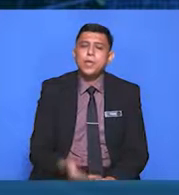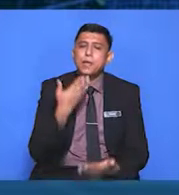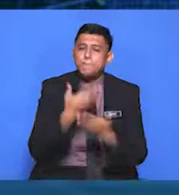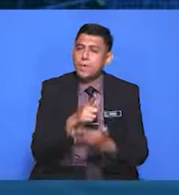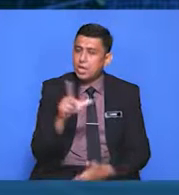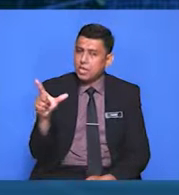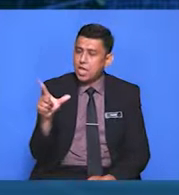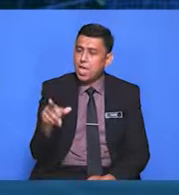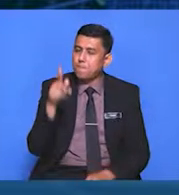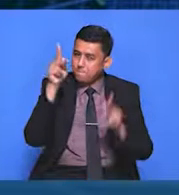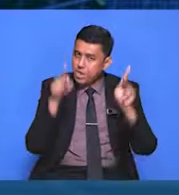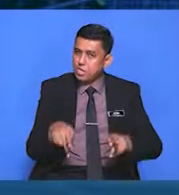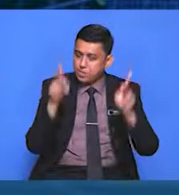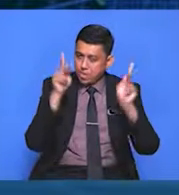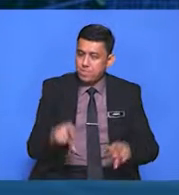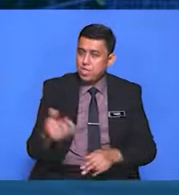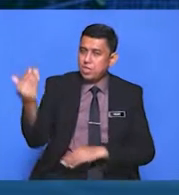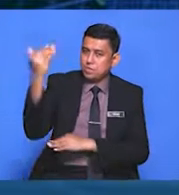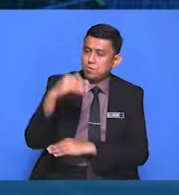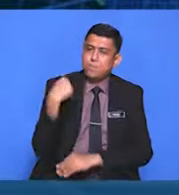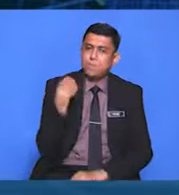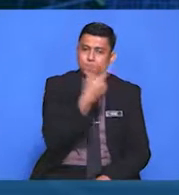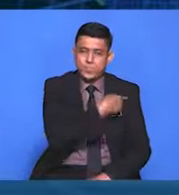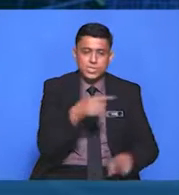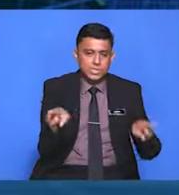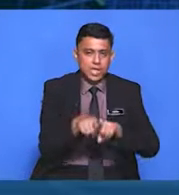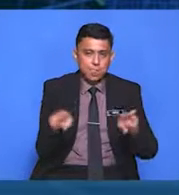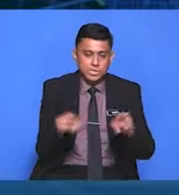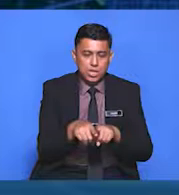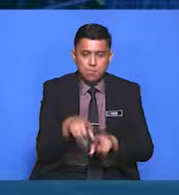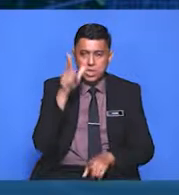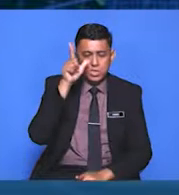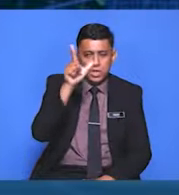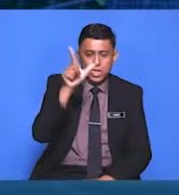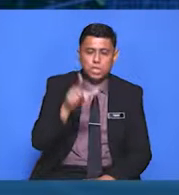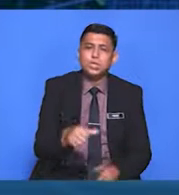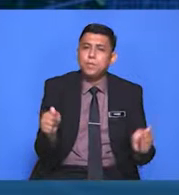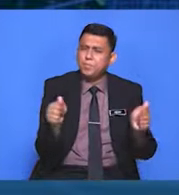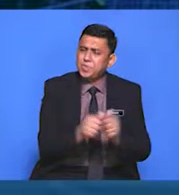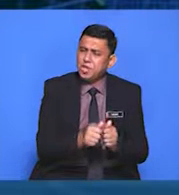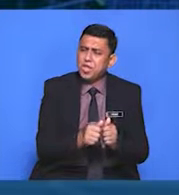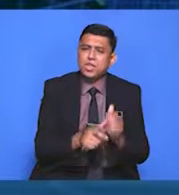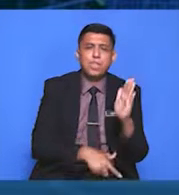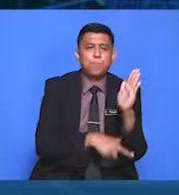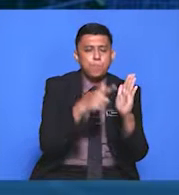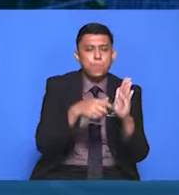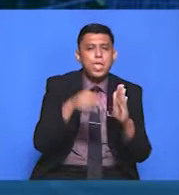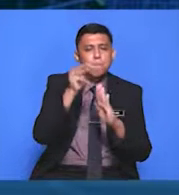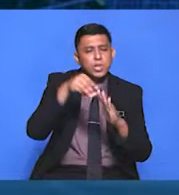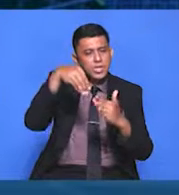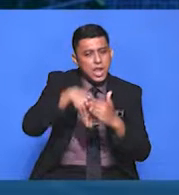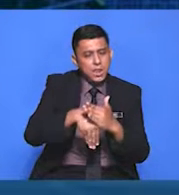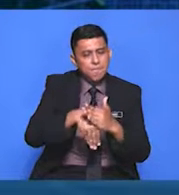Baiklah, pelajar-pelajar. Mari kita sama-sama lihat dengan lebih